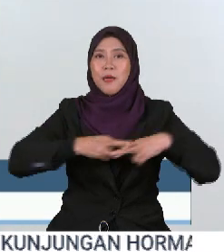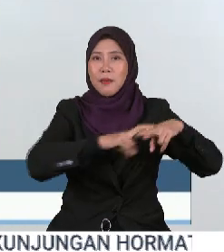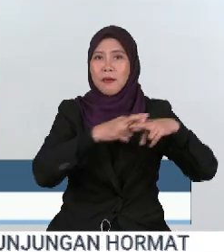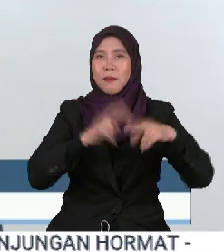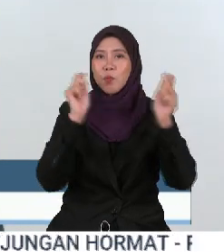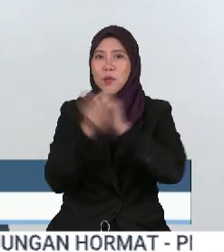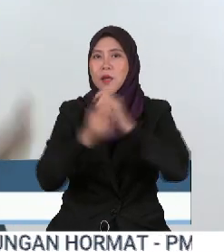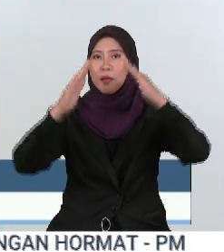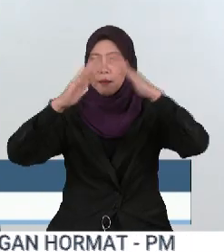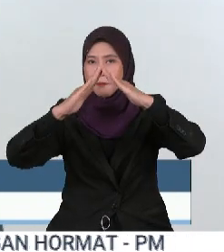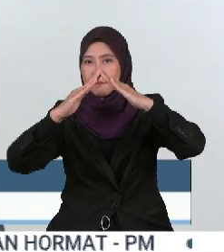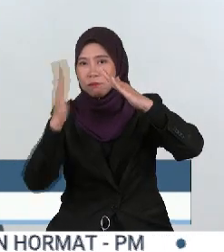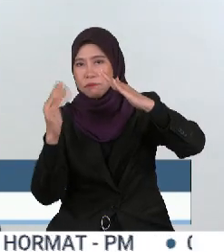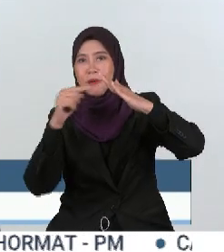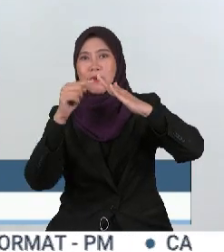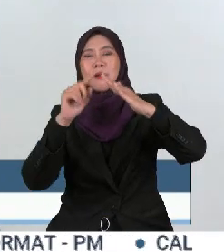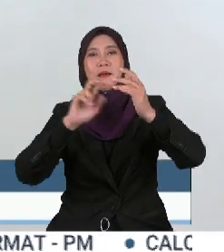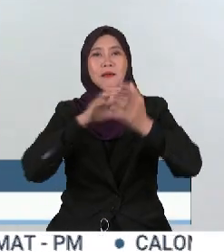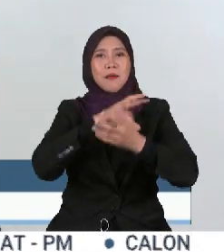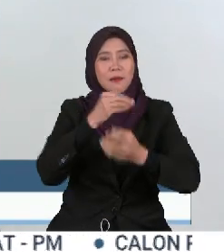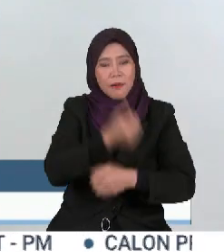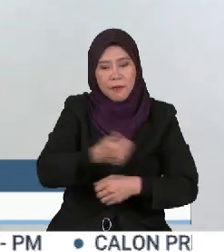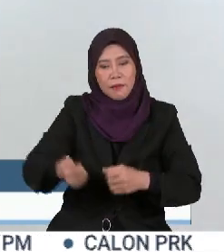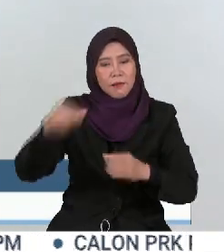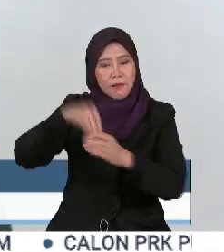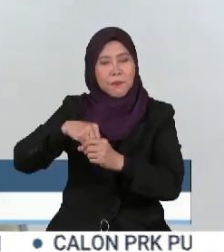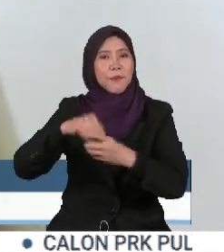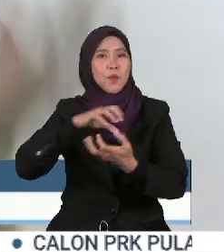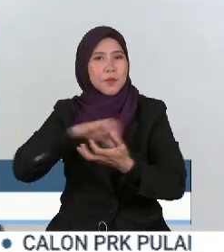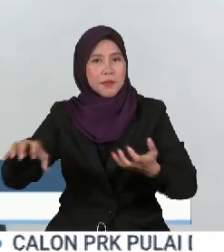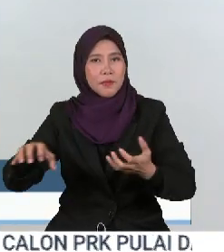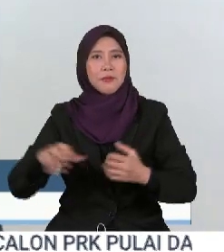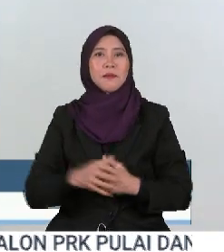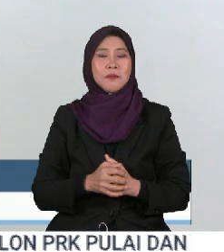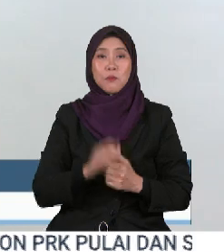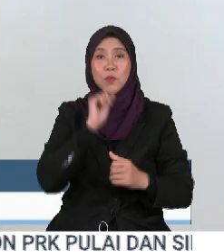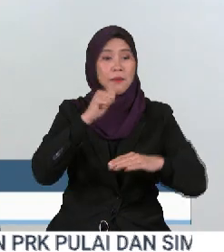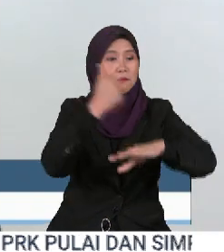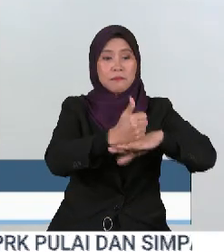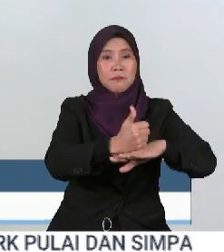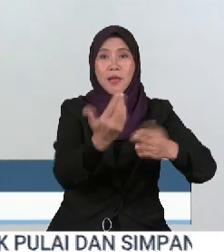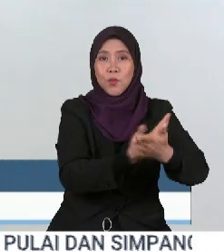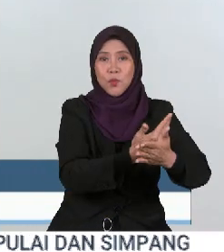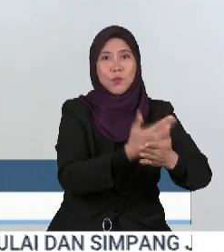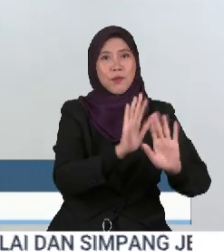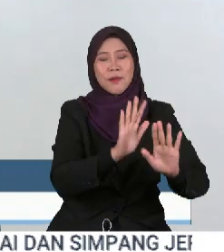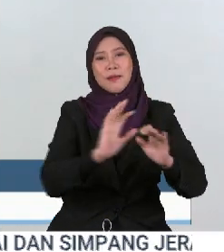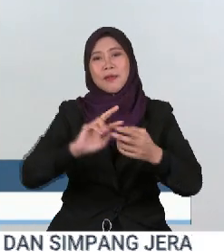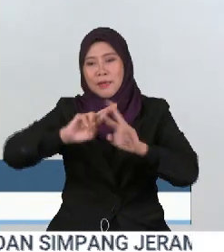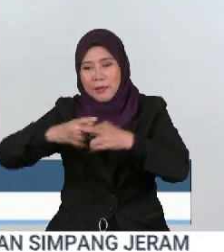menukar atap, mengganti komponen-komponen yang rosak. It's not about we build the new clinics. Kita baik